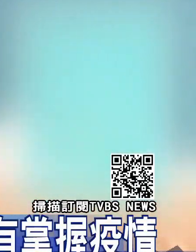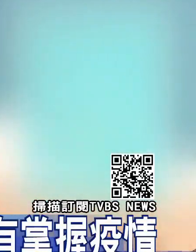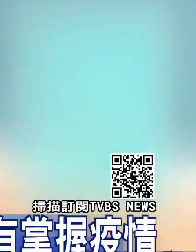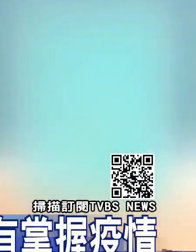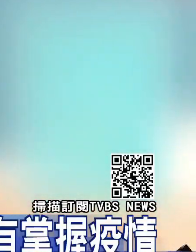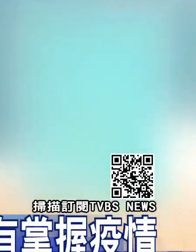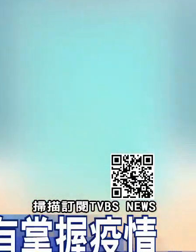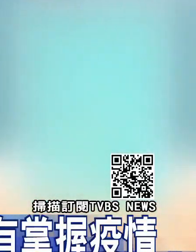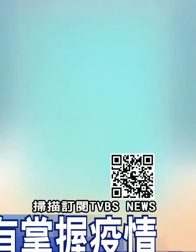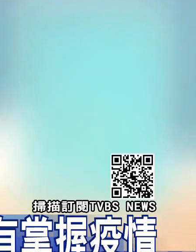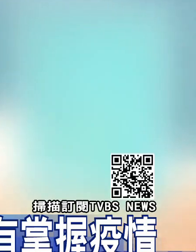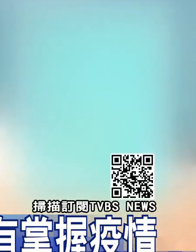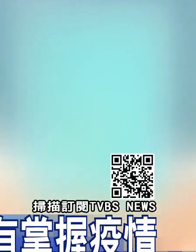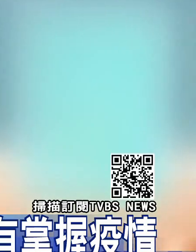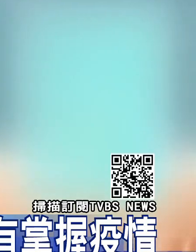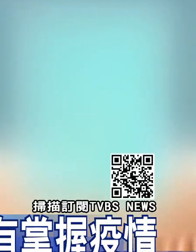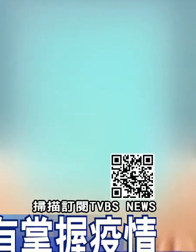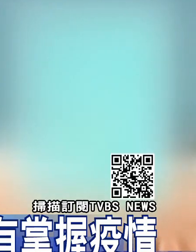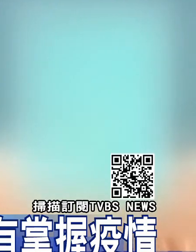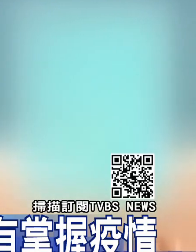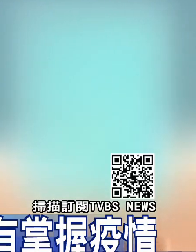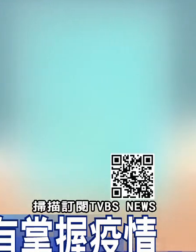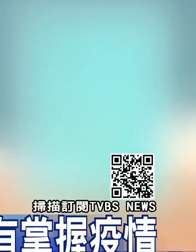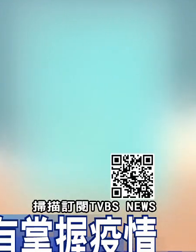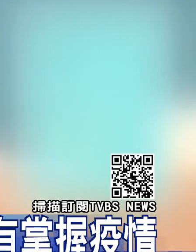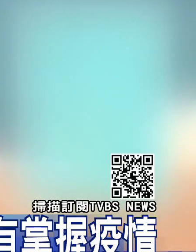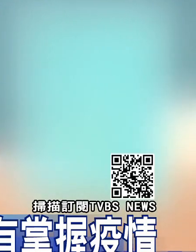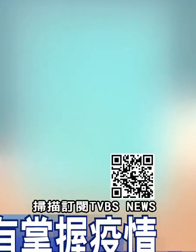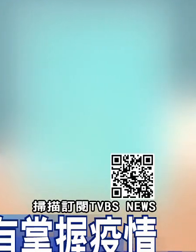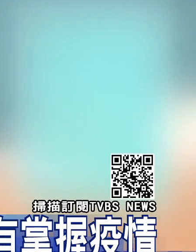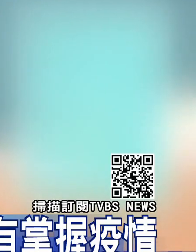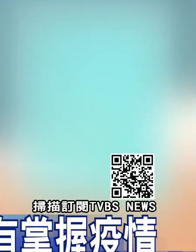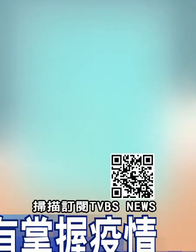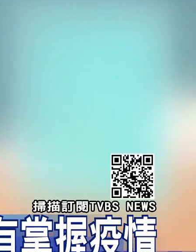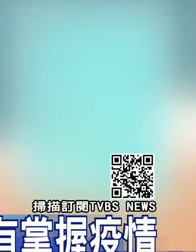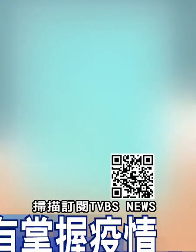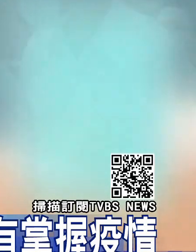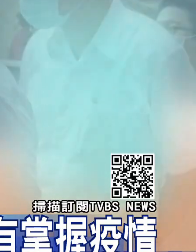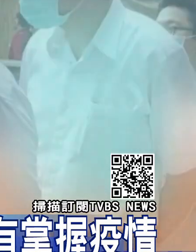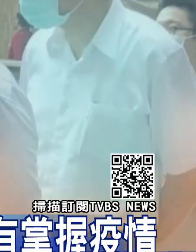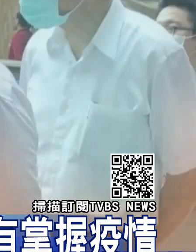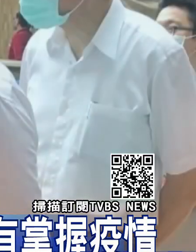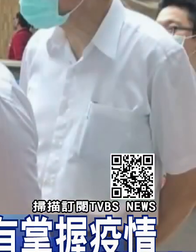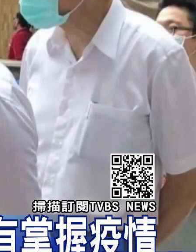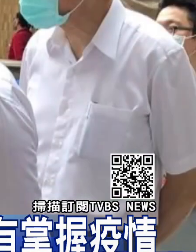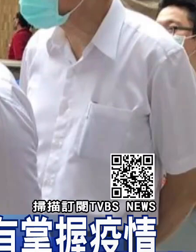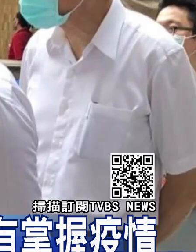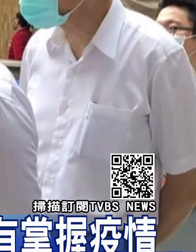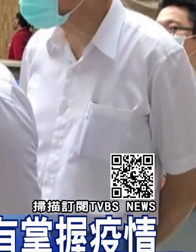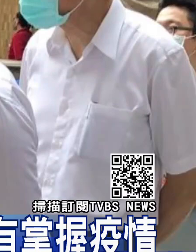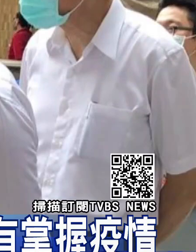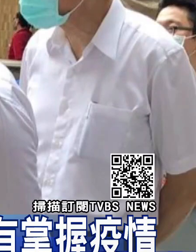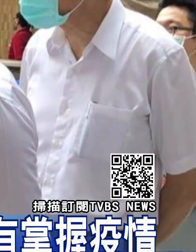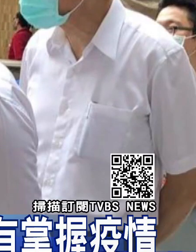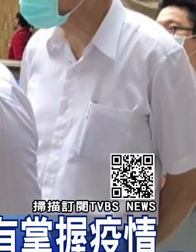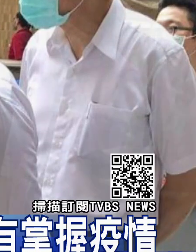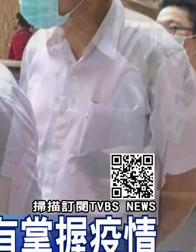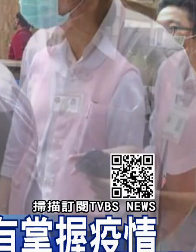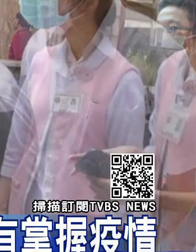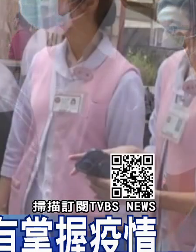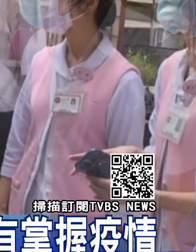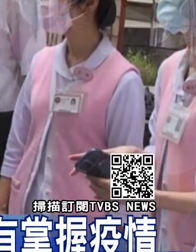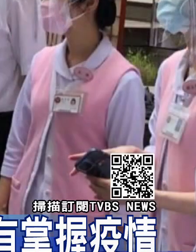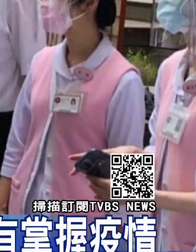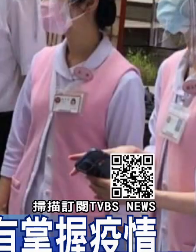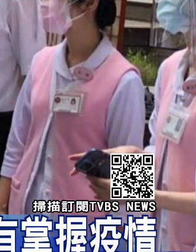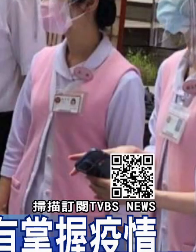群聚自己密切关注。柯文哲这句话听来似乎是不想又被中央抢功劳，因为十九号中午陈时中跟王必